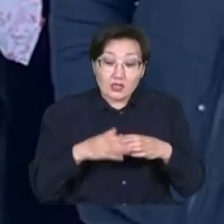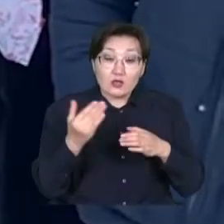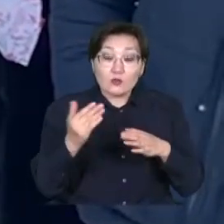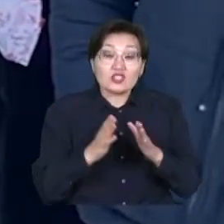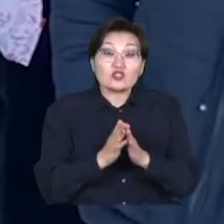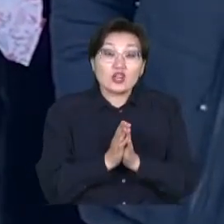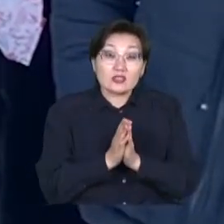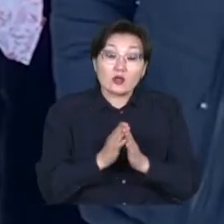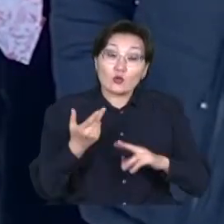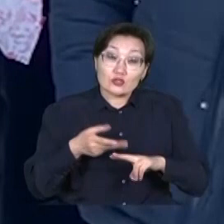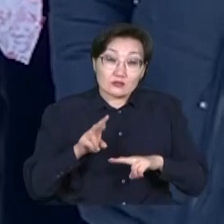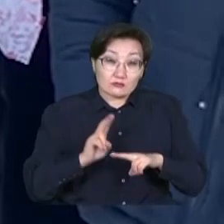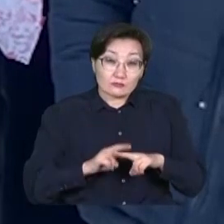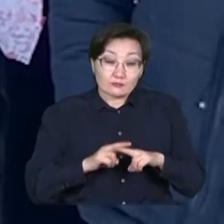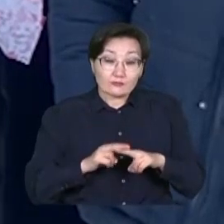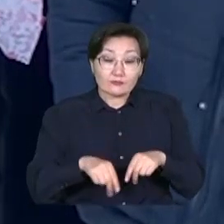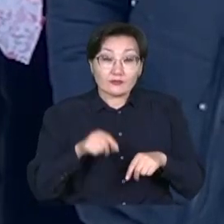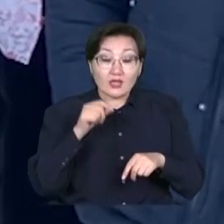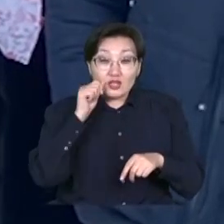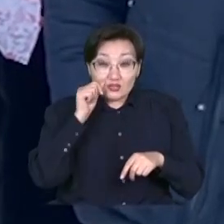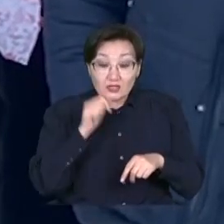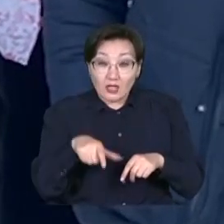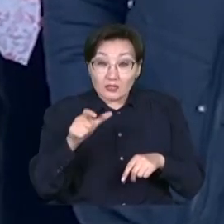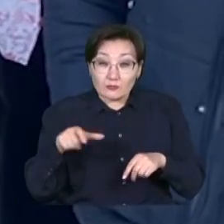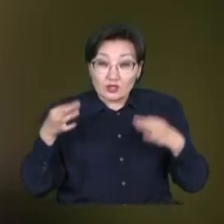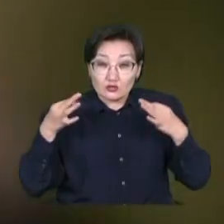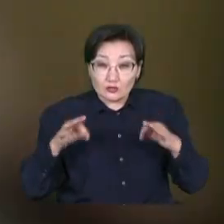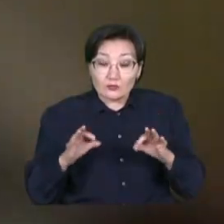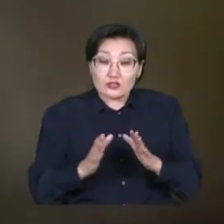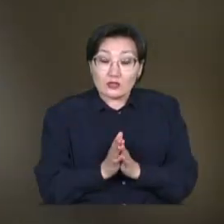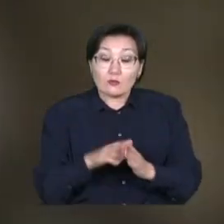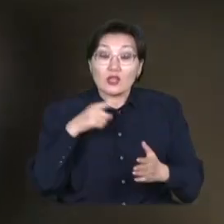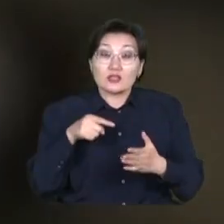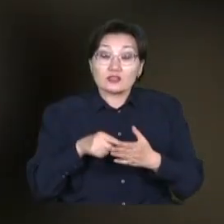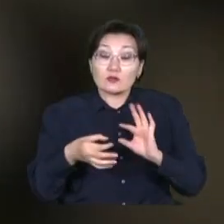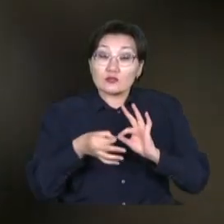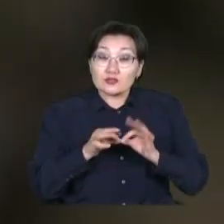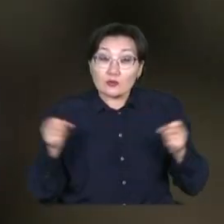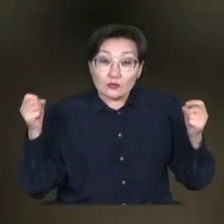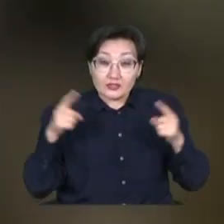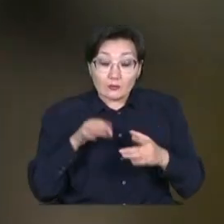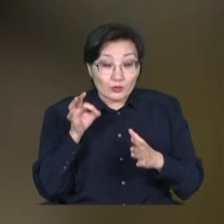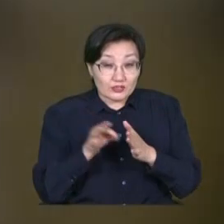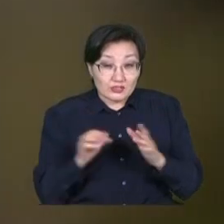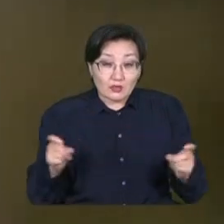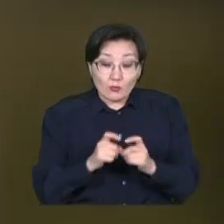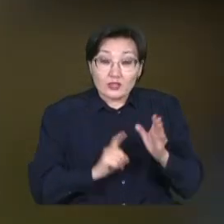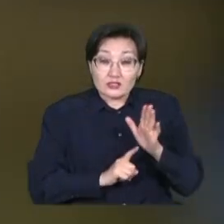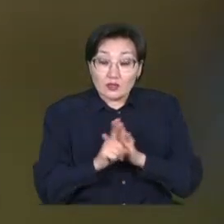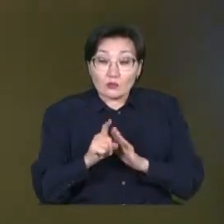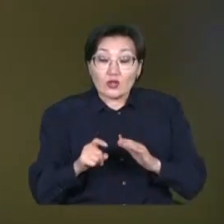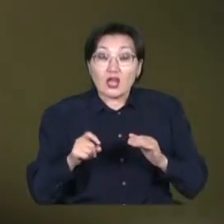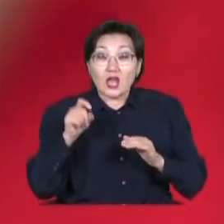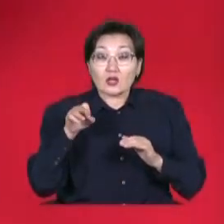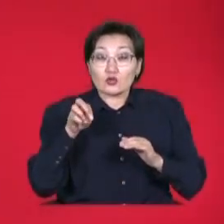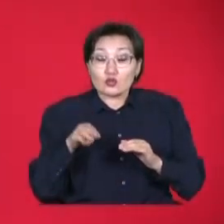өтініп сұрайтынымыз осы жігіттерге кешірім болса екен деп сұраймыз. Мәселенің анық-қанығын білмек мақсатпен даудың басы болған